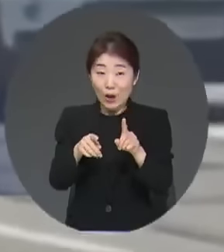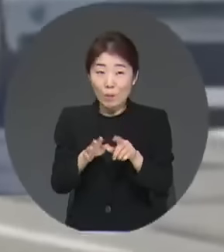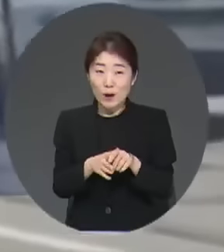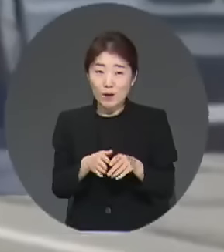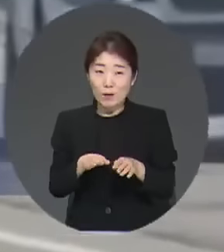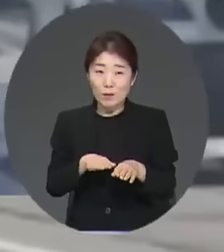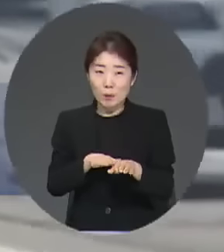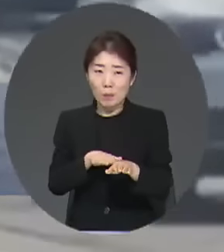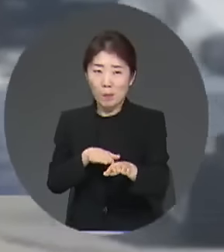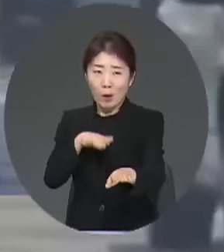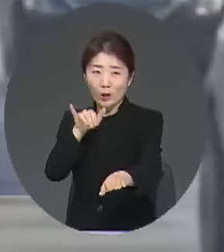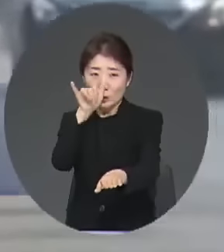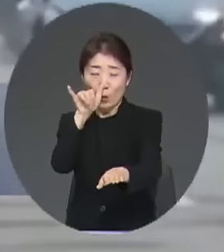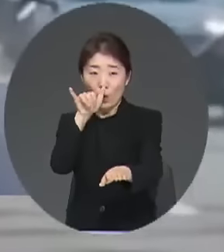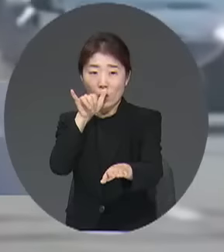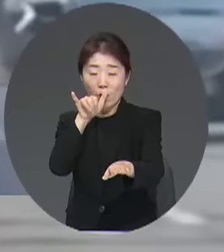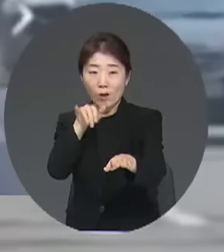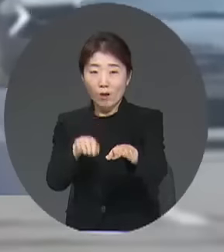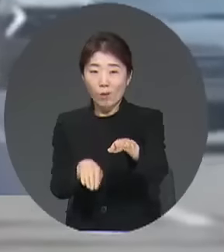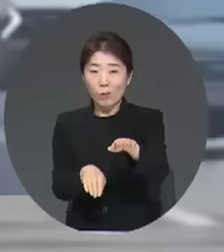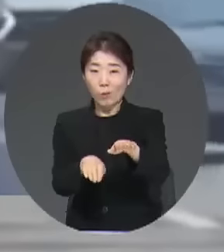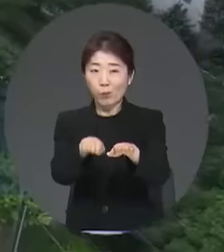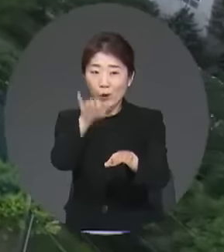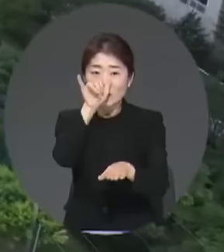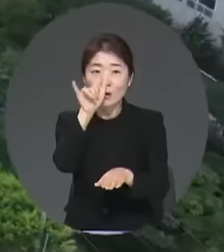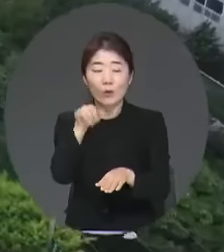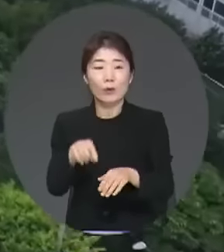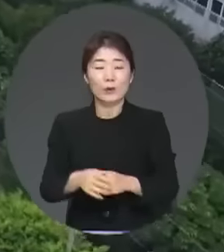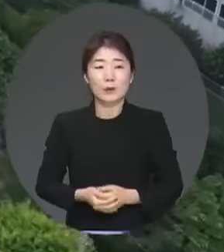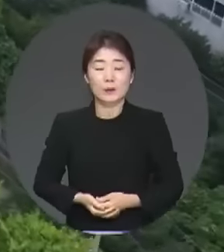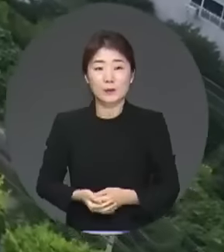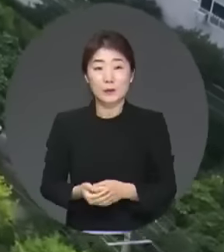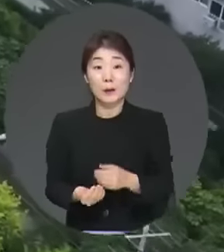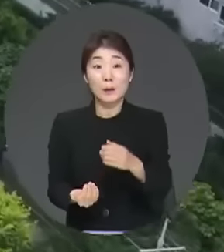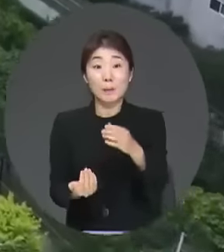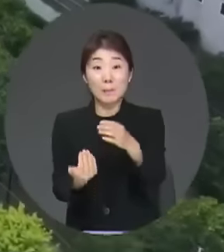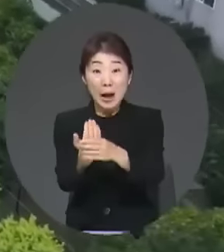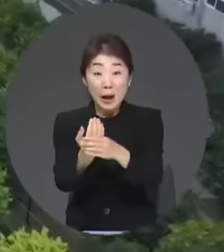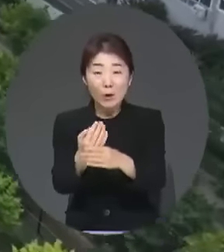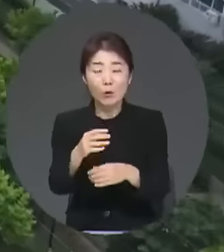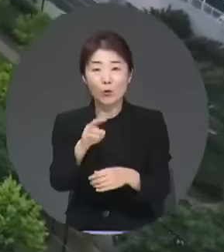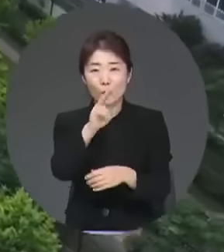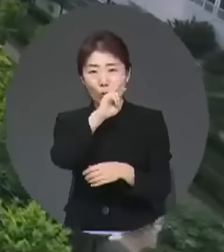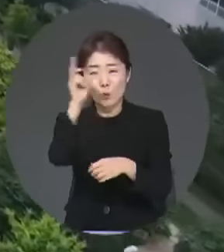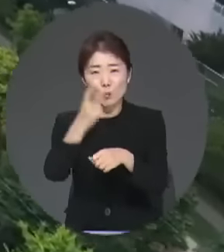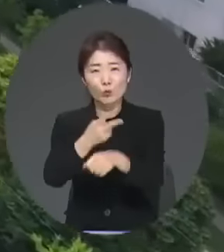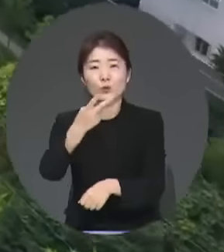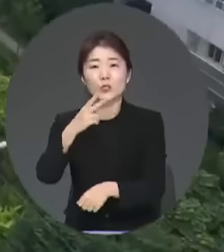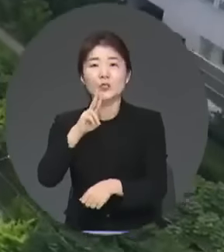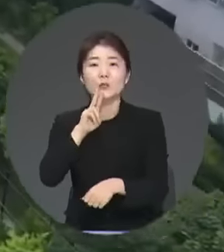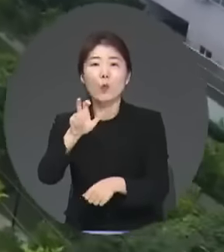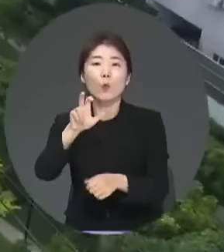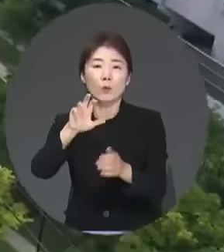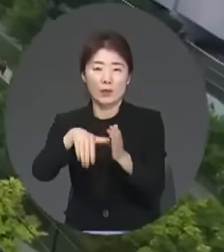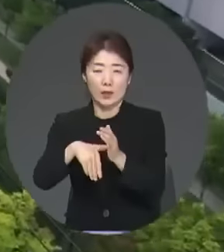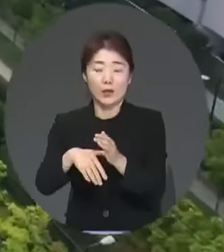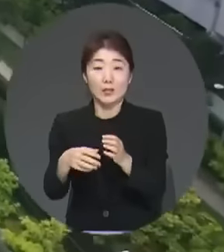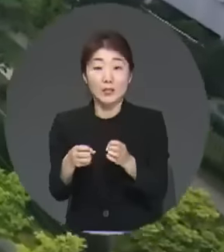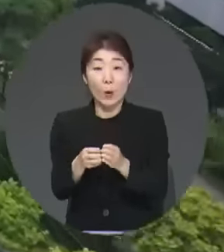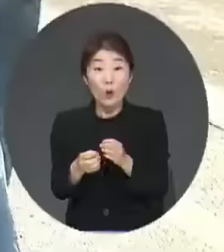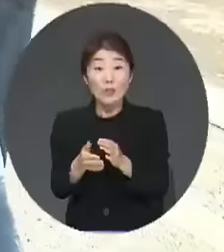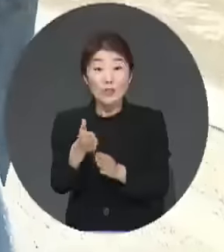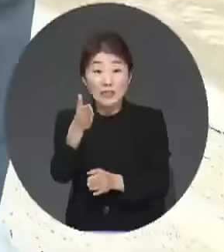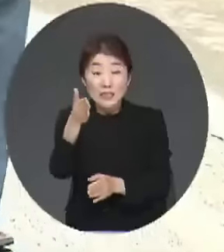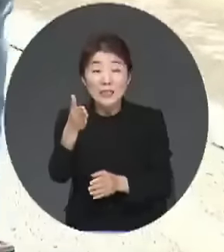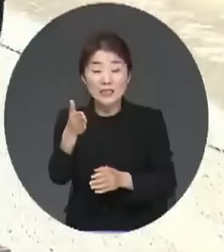차가 잠기겠는 거예요. 근데. 그러니까 아예 차가 못 다니는 거예요. 사고가 난 건 오늘 오후 2시 25분쯤. 창원시